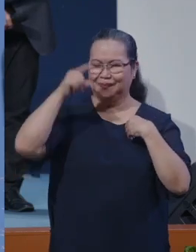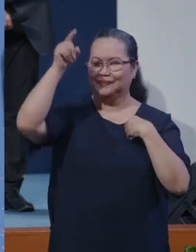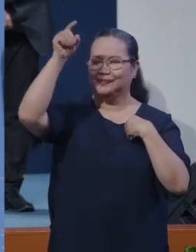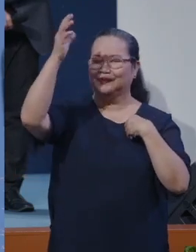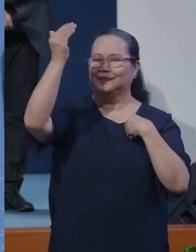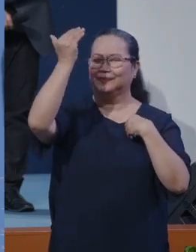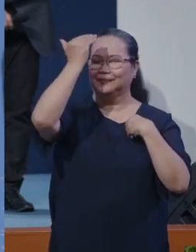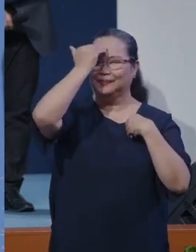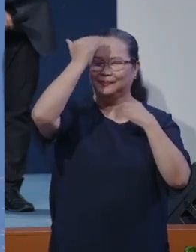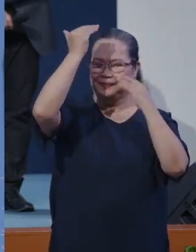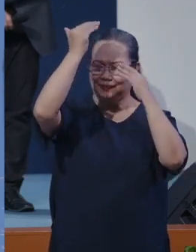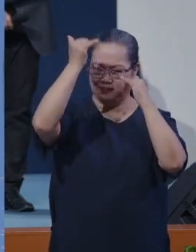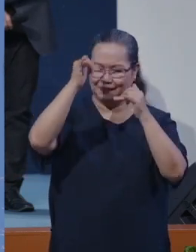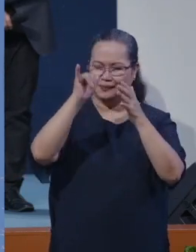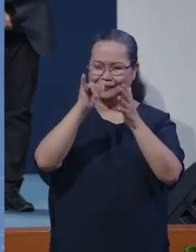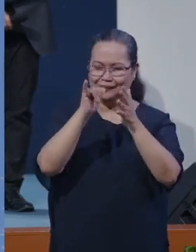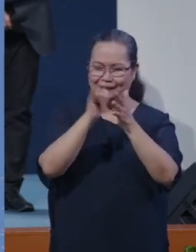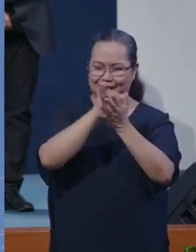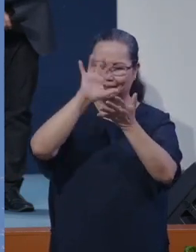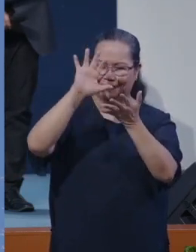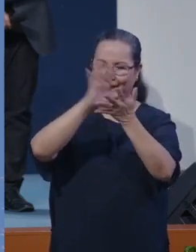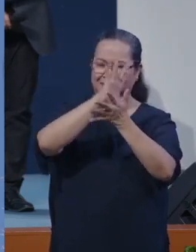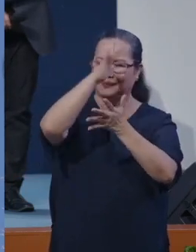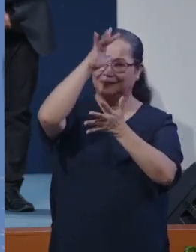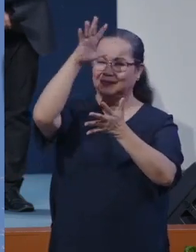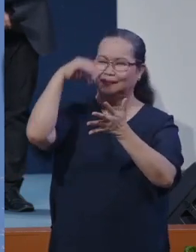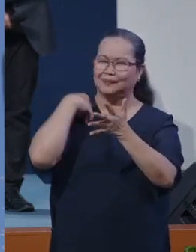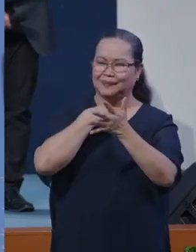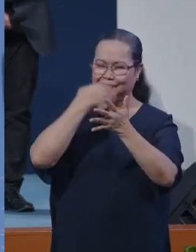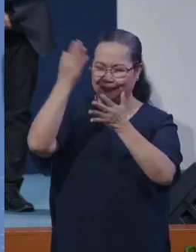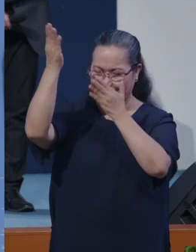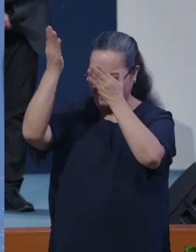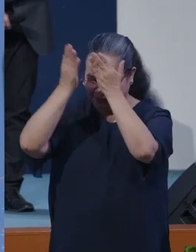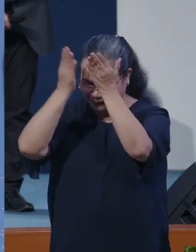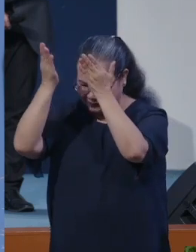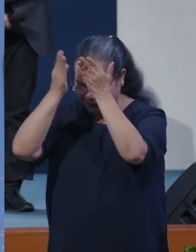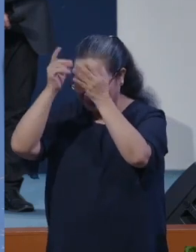nawa ay malwalhati sa aming pagsunod